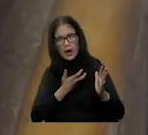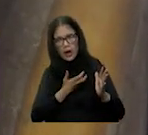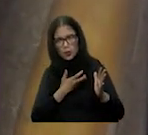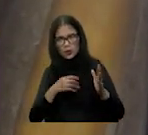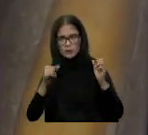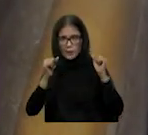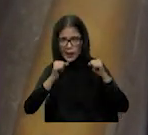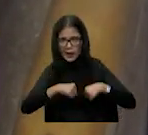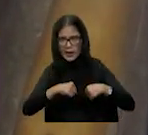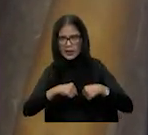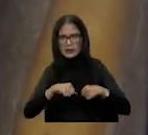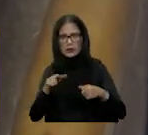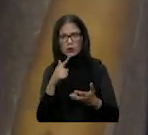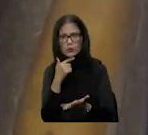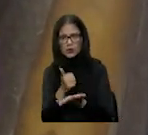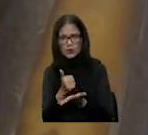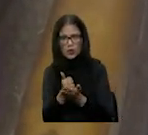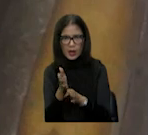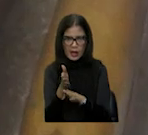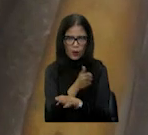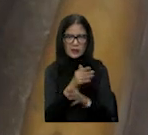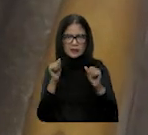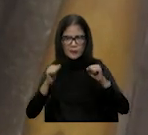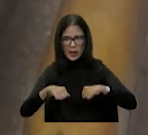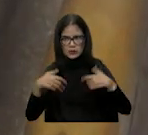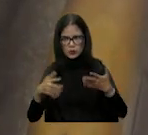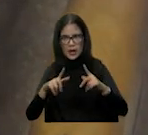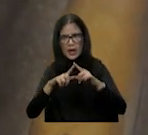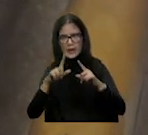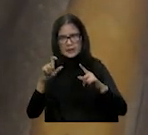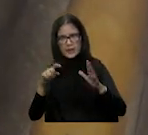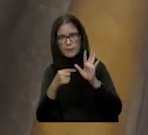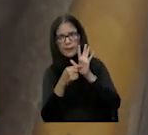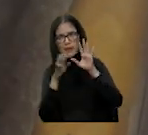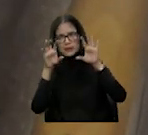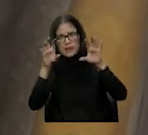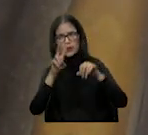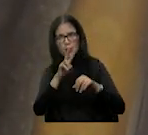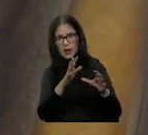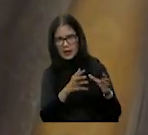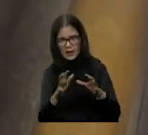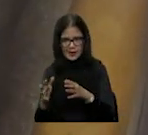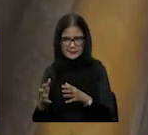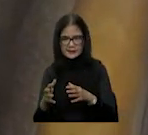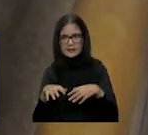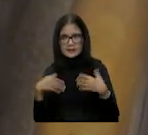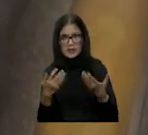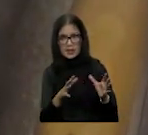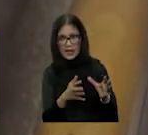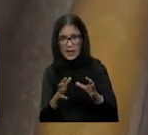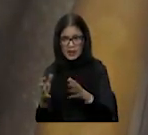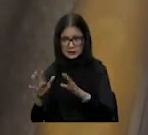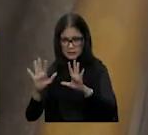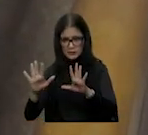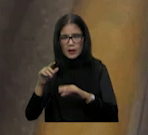daripada kesepakatan yang awal pengadaan AC itu. Sehingga kelas 10 orang tuanya itu